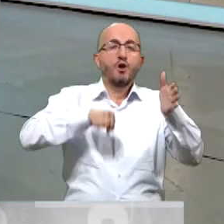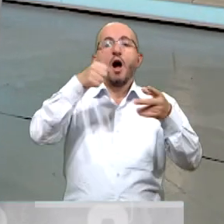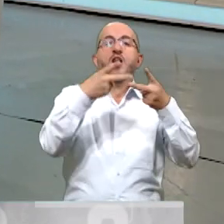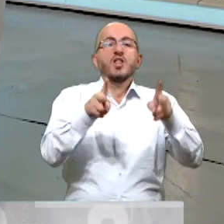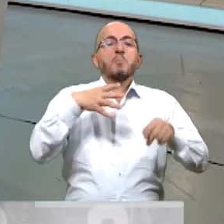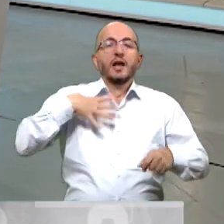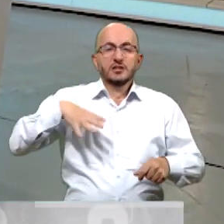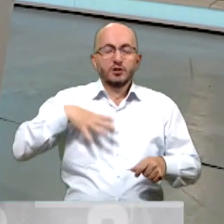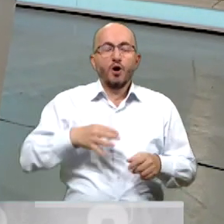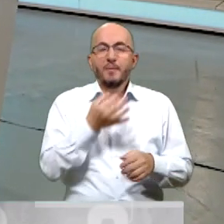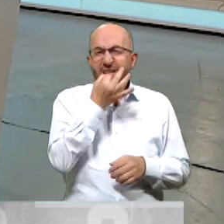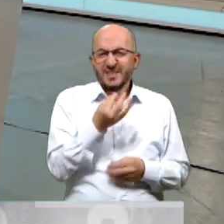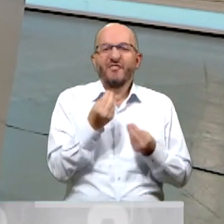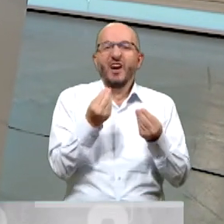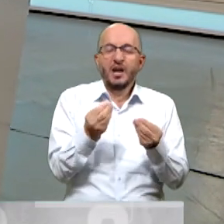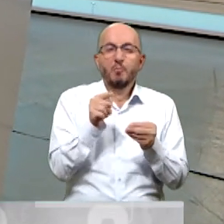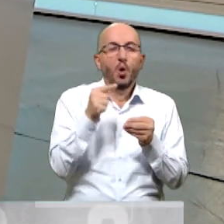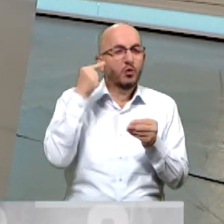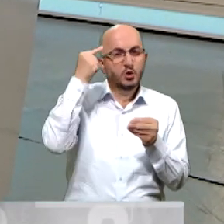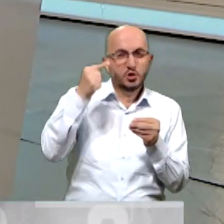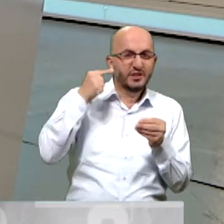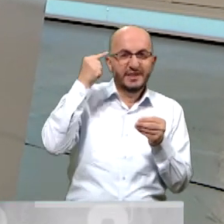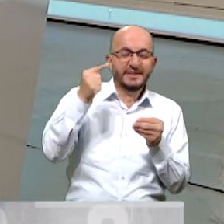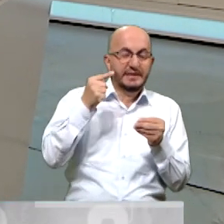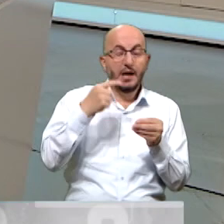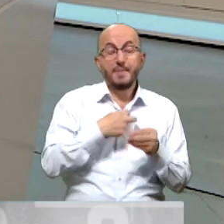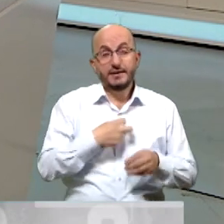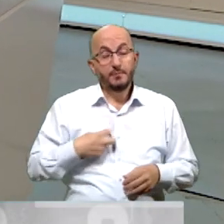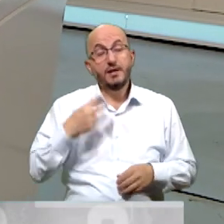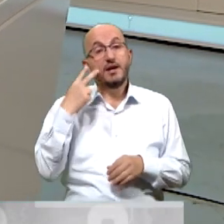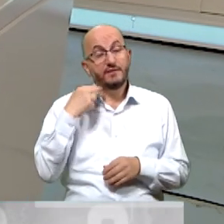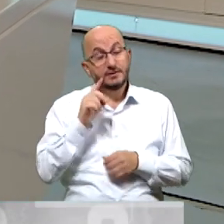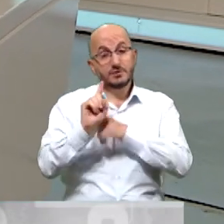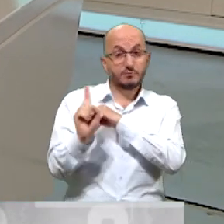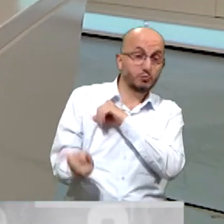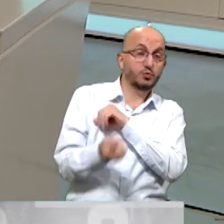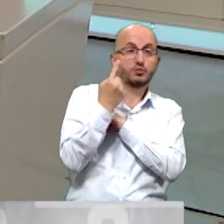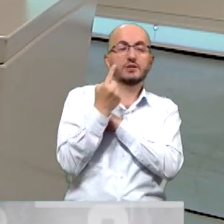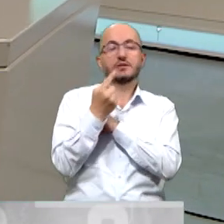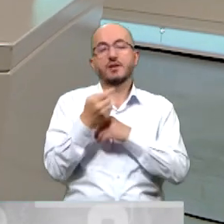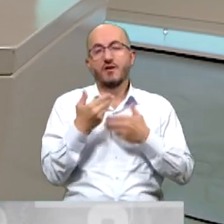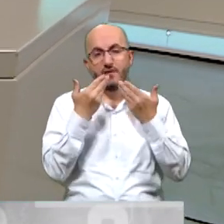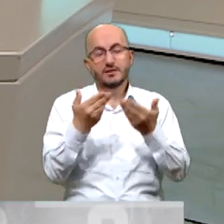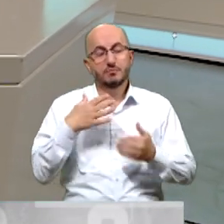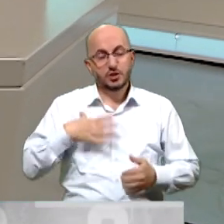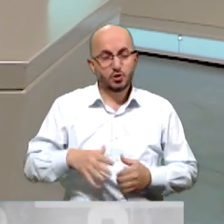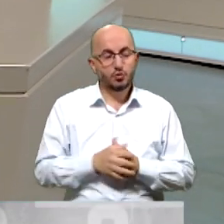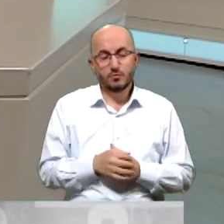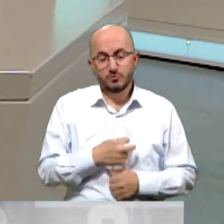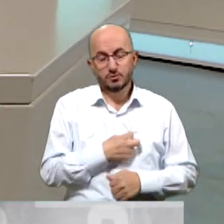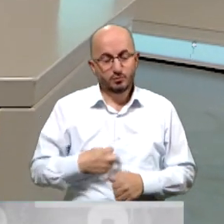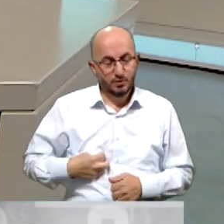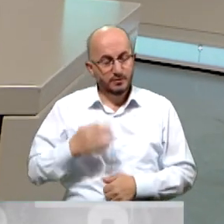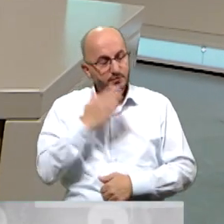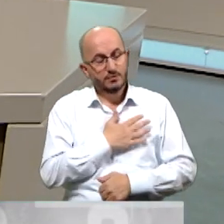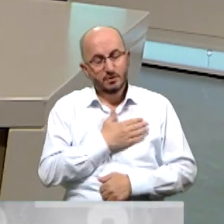istiyorum. Müsaade edersen onun bu niyetine Hazreti Peygamber'in bir müjdesiyle ifade etmek isterim. Buyurun. Yani Resulullah buyurur